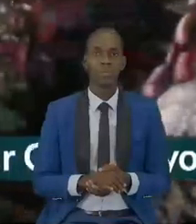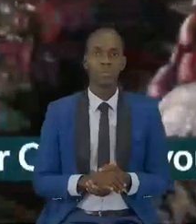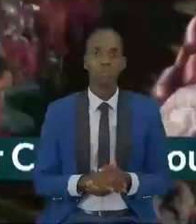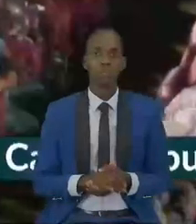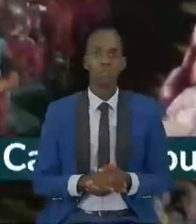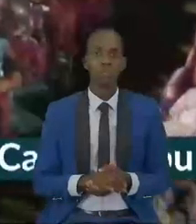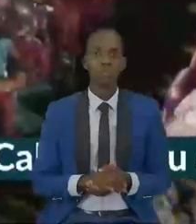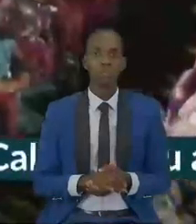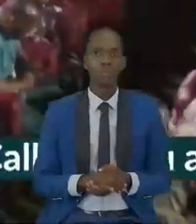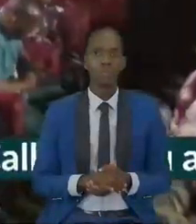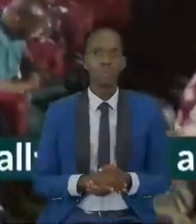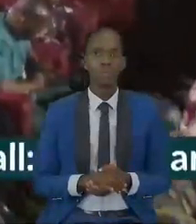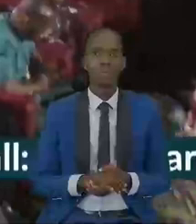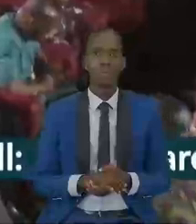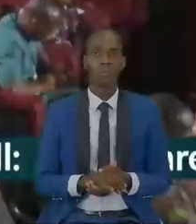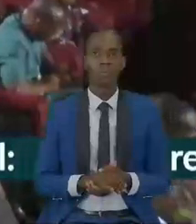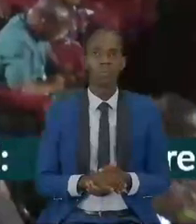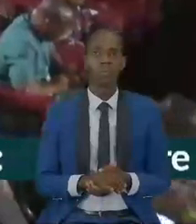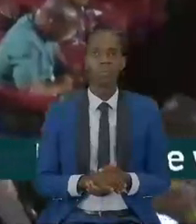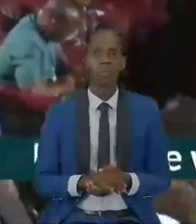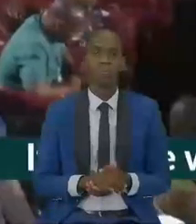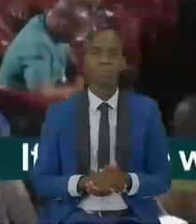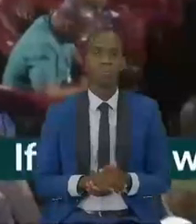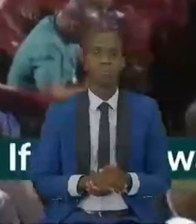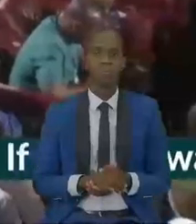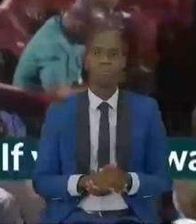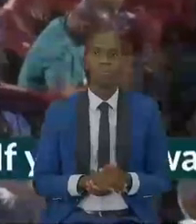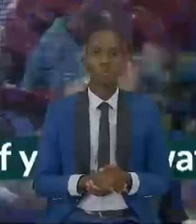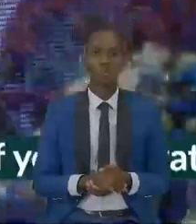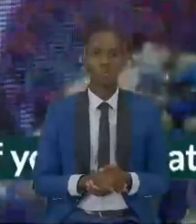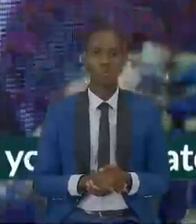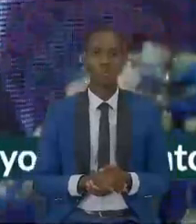Ne dépassons aucun converti.